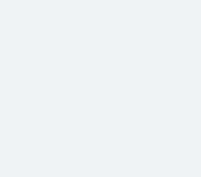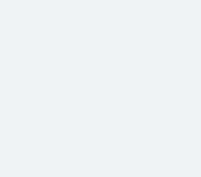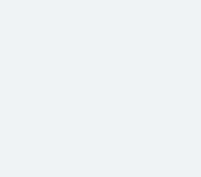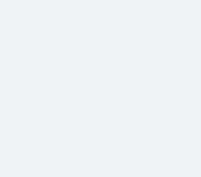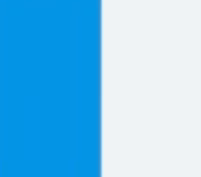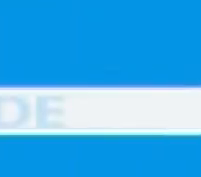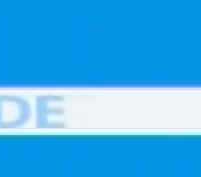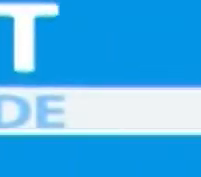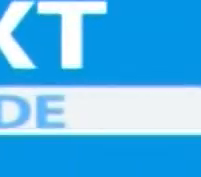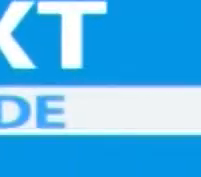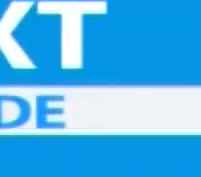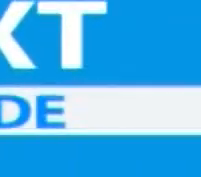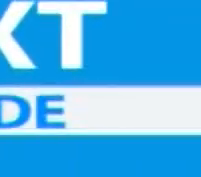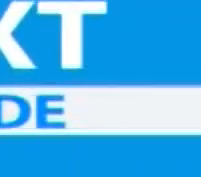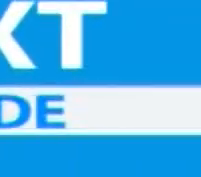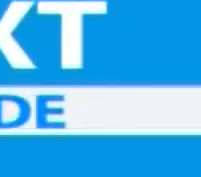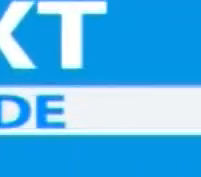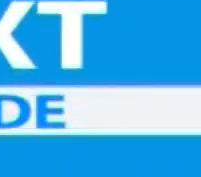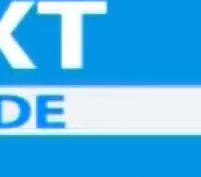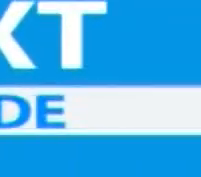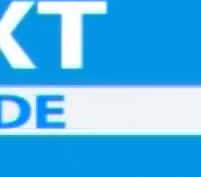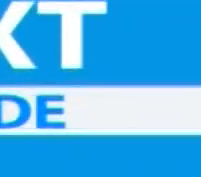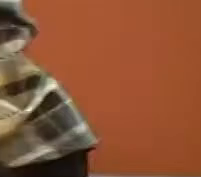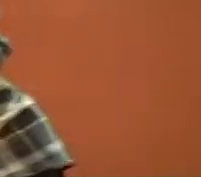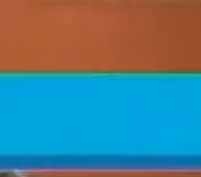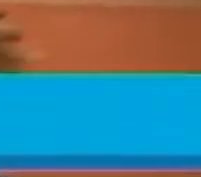On the next episode of